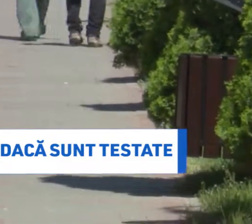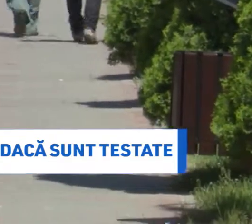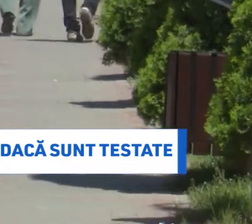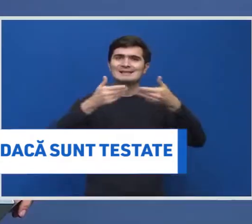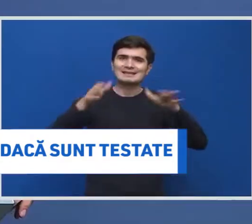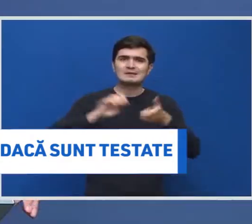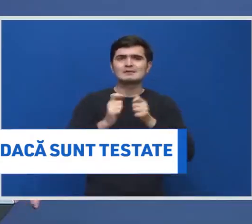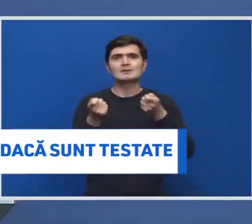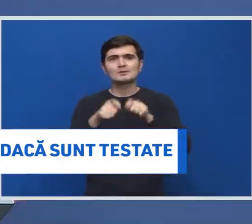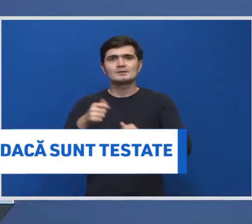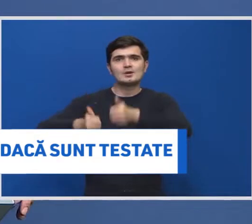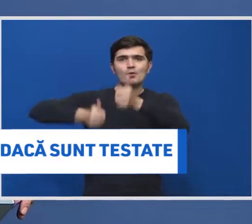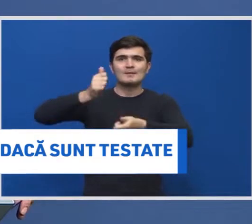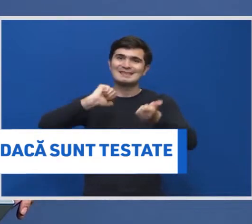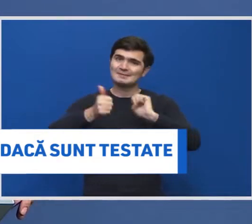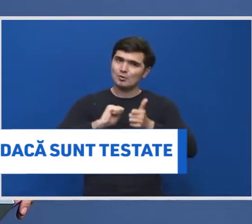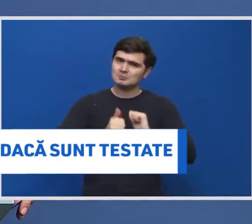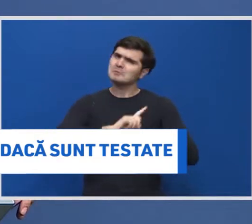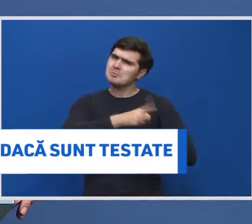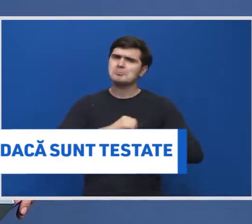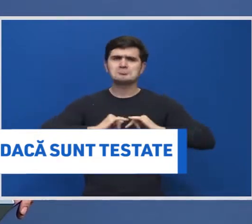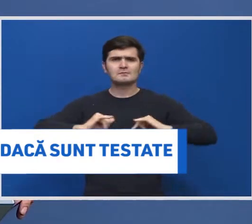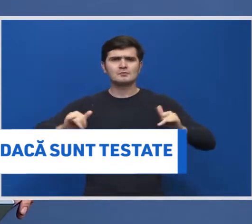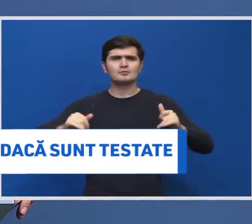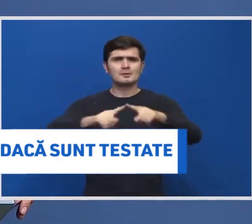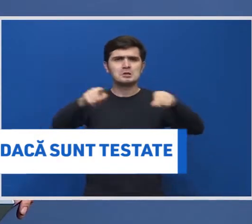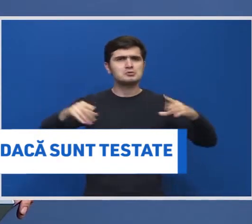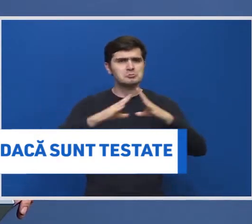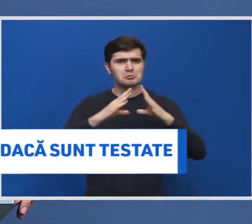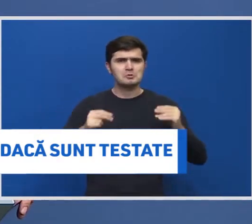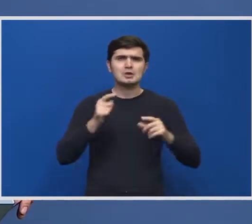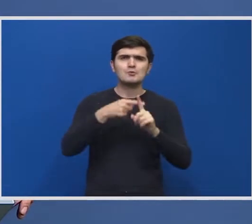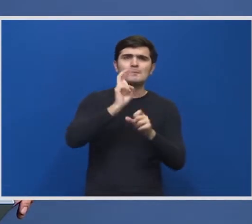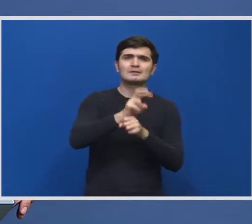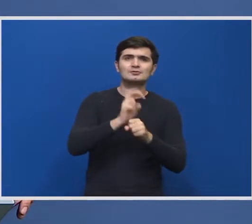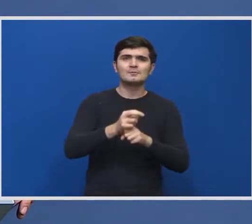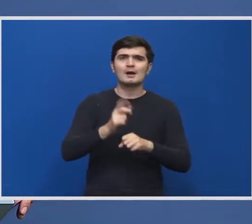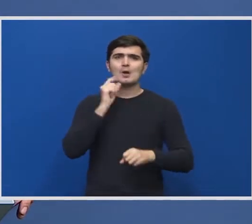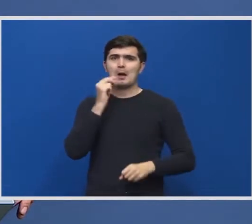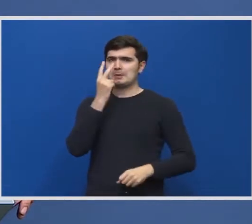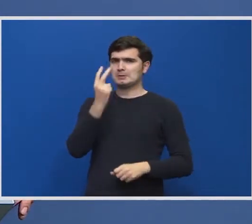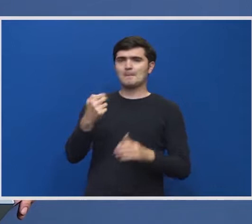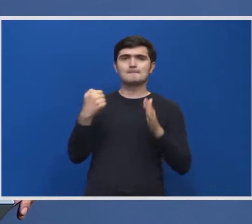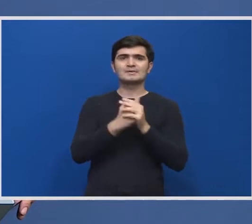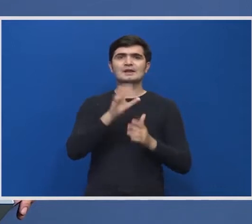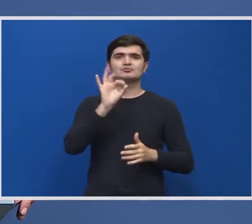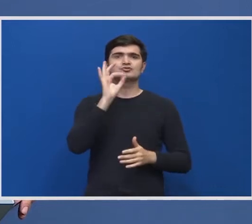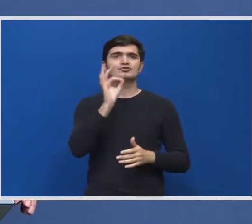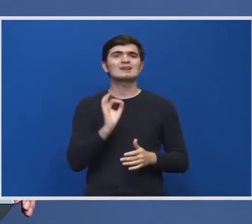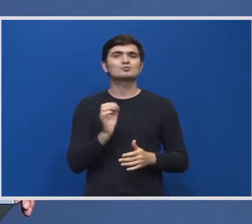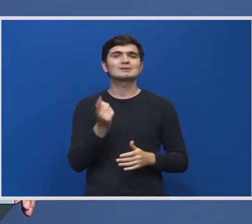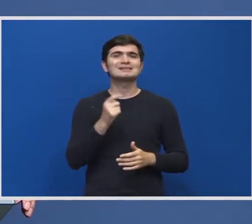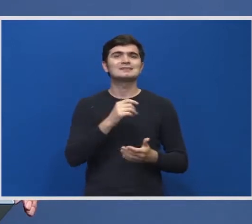sau închise, competițiile sportive se pot desfășura pe teritoriul României cu participarea spectatorilor până la